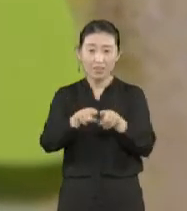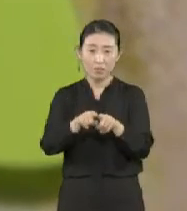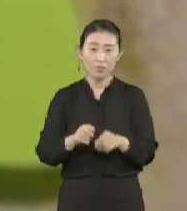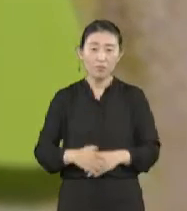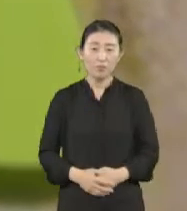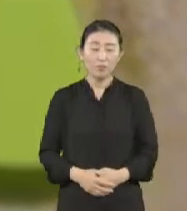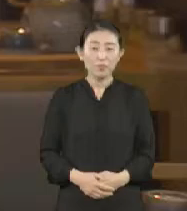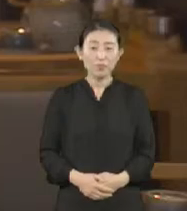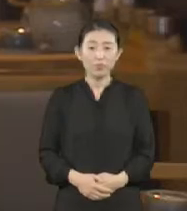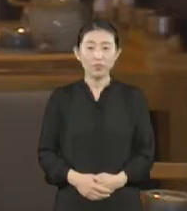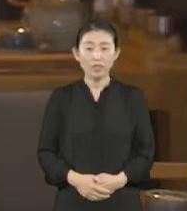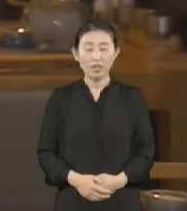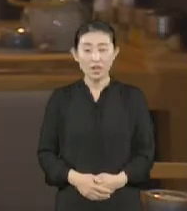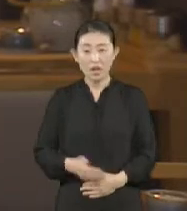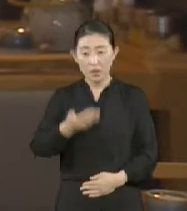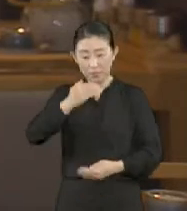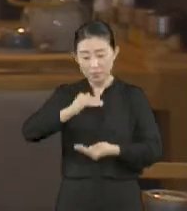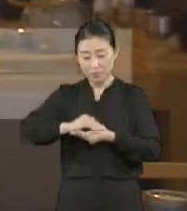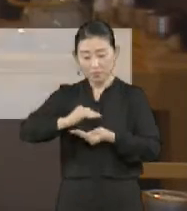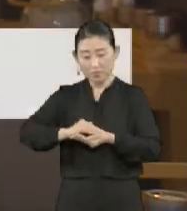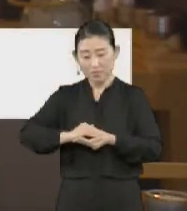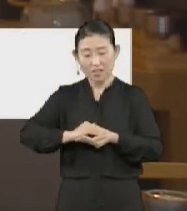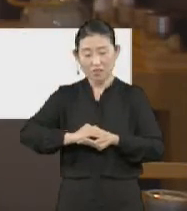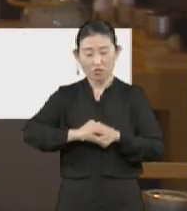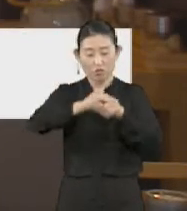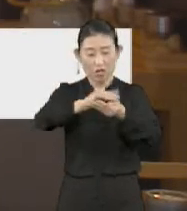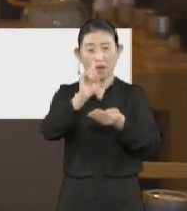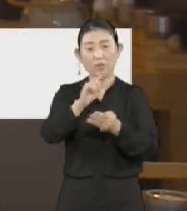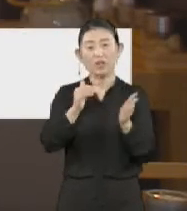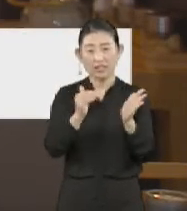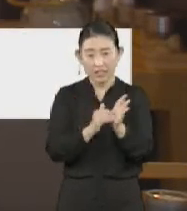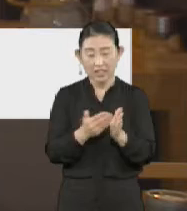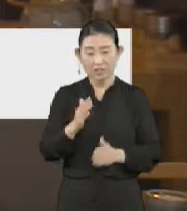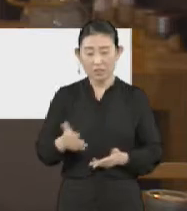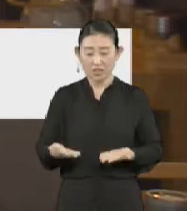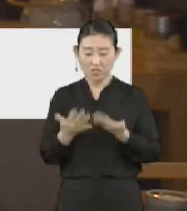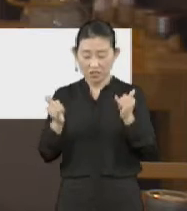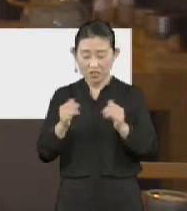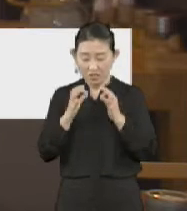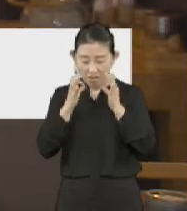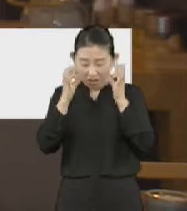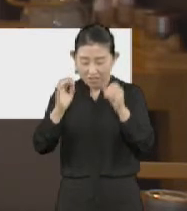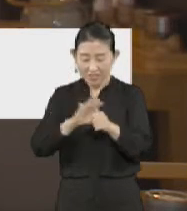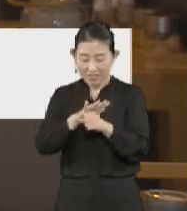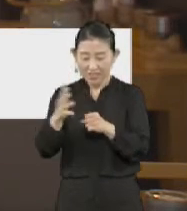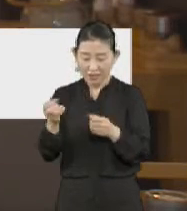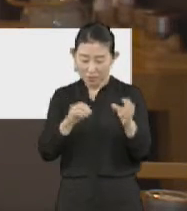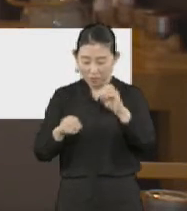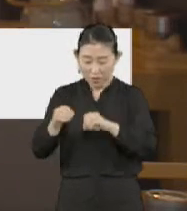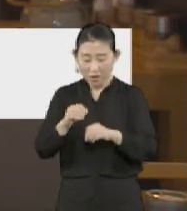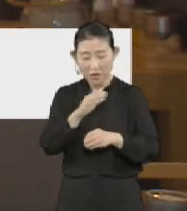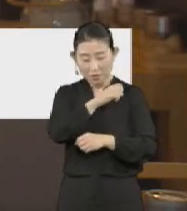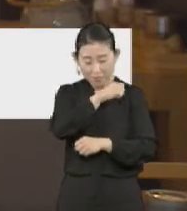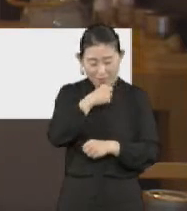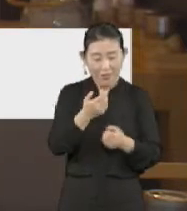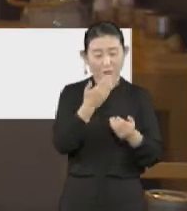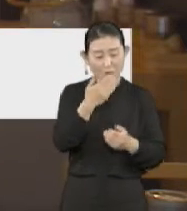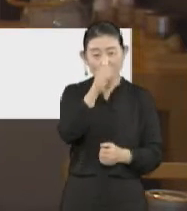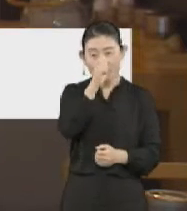담았습니다. 비록 한 끼 식사지만 저희 직원들이 아이들을 생각하면서 정성껏 만들었으니 맛있게 드셔주셨으면